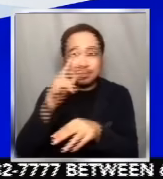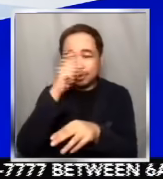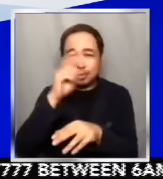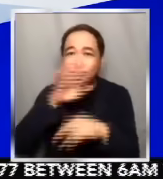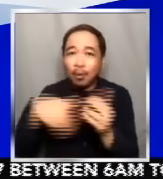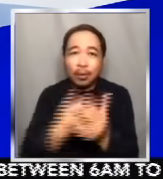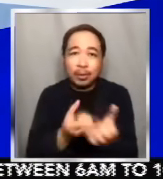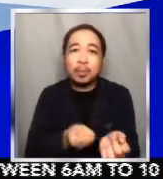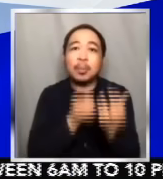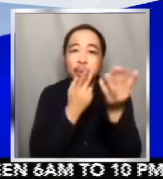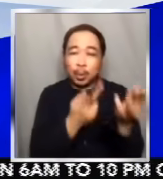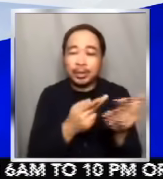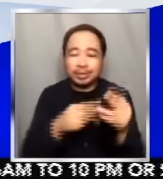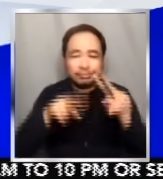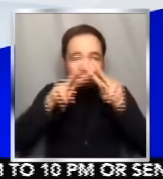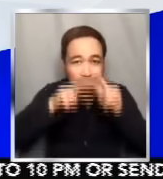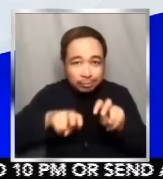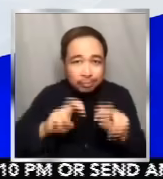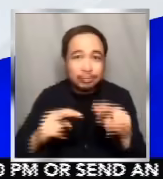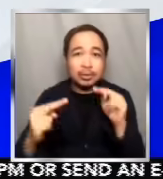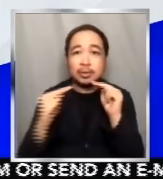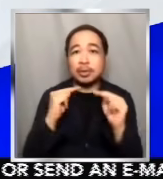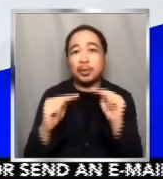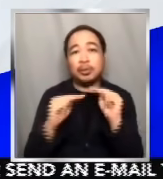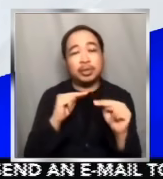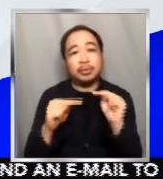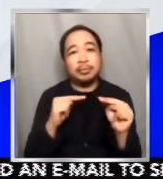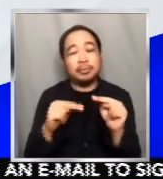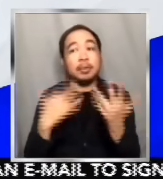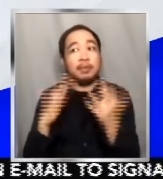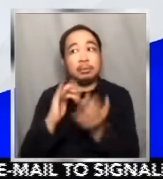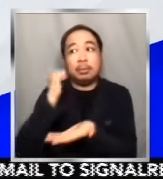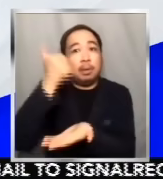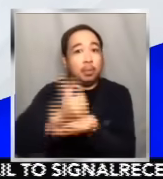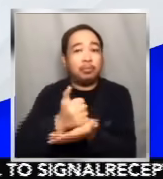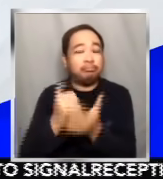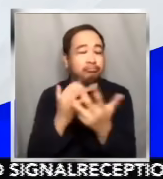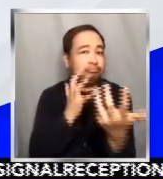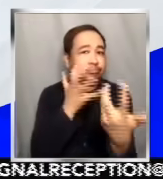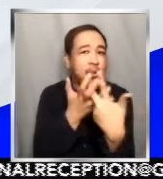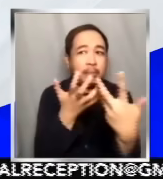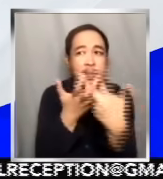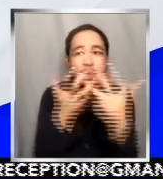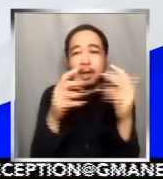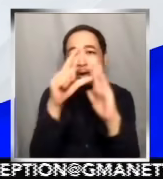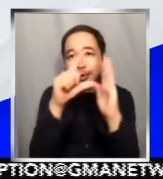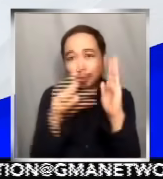sa mabusising negosasyon. Pumasa rin daw sa batas at mga alituntunin